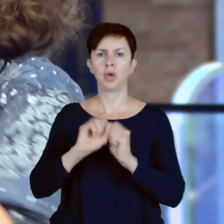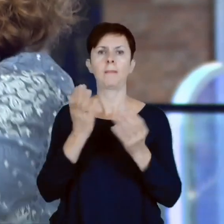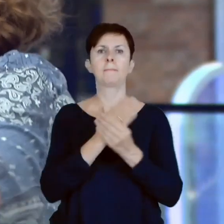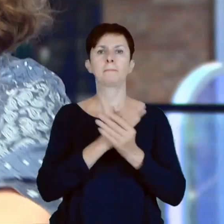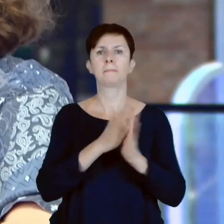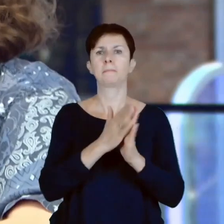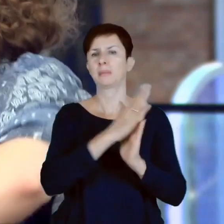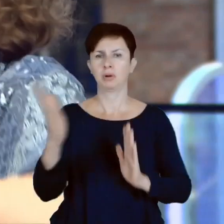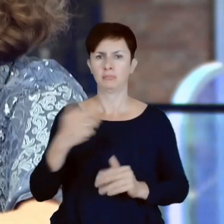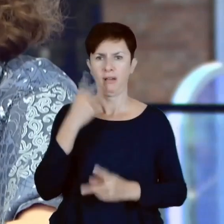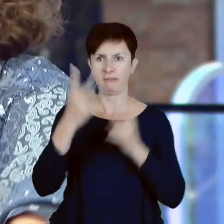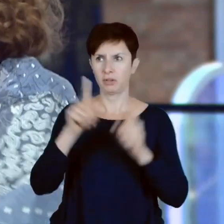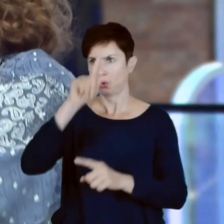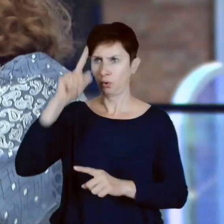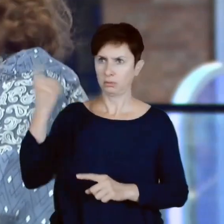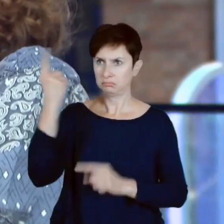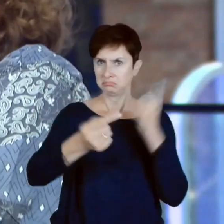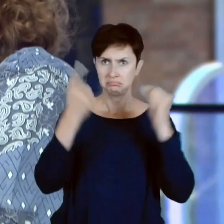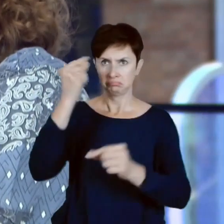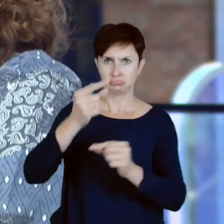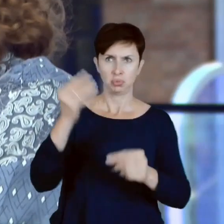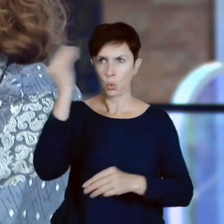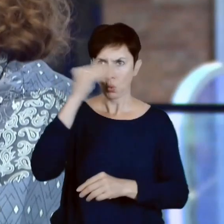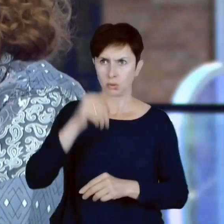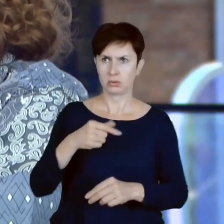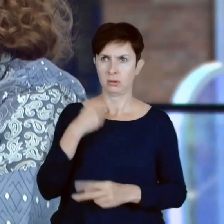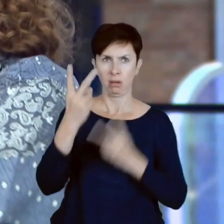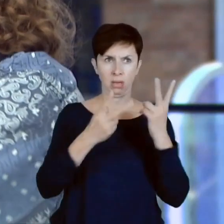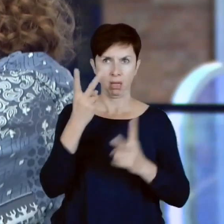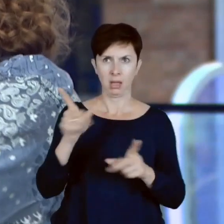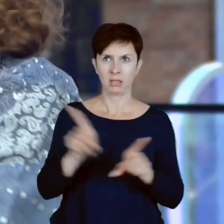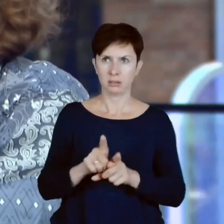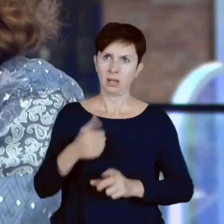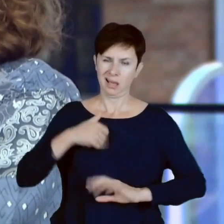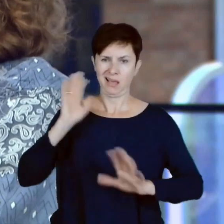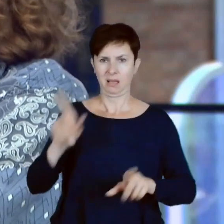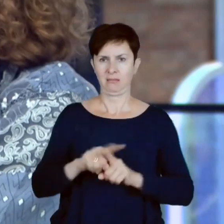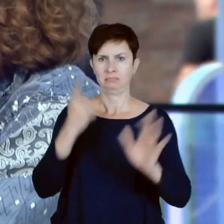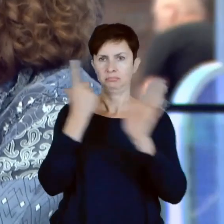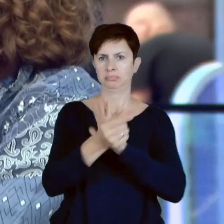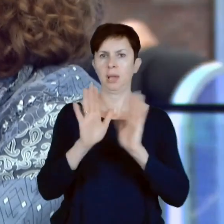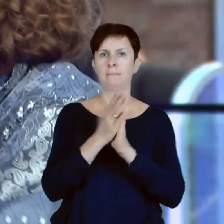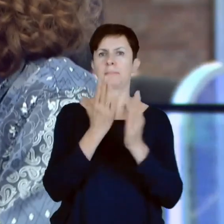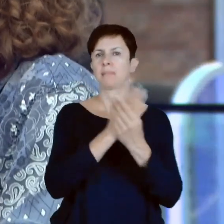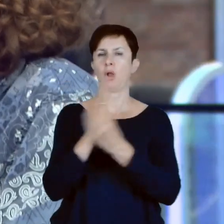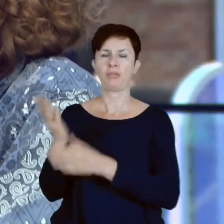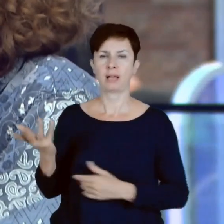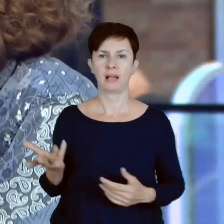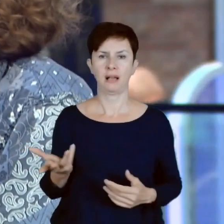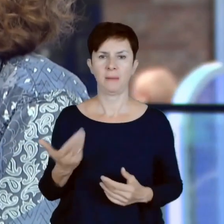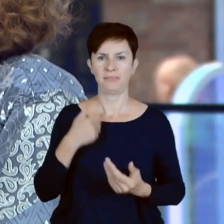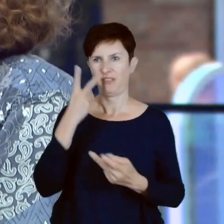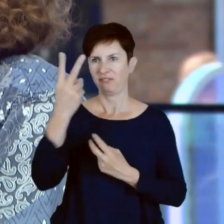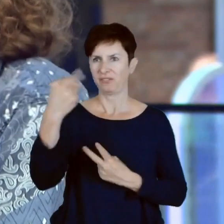osoby, które też się uczą i to nas mobilizuje. Dlatego mówię o tych społecznościach, że jeżeli widzimy siebie nawzajem i widzimy to, że nasze potrzeby nie